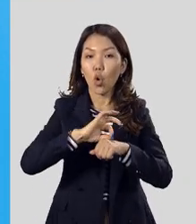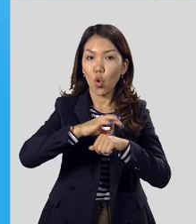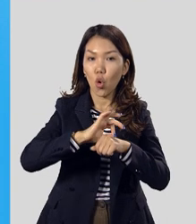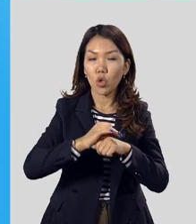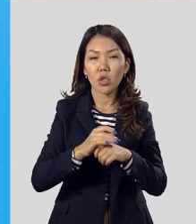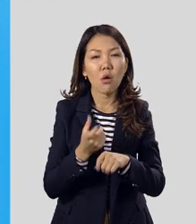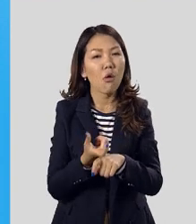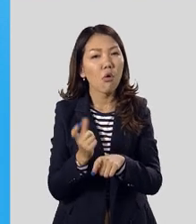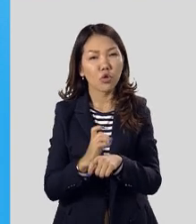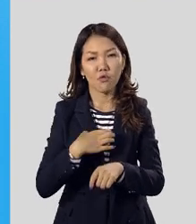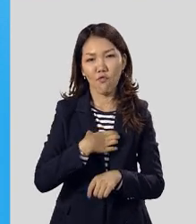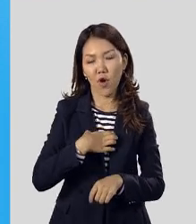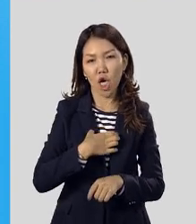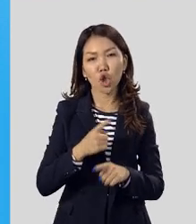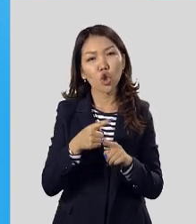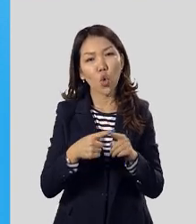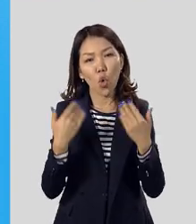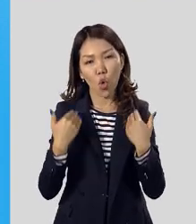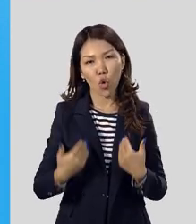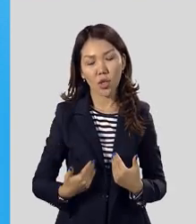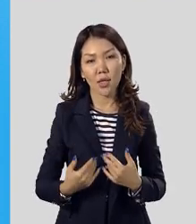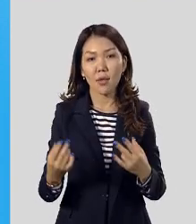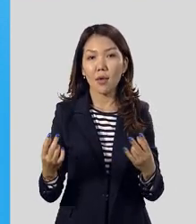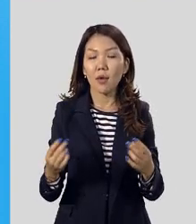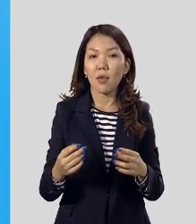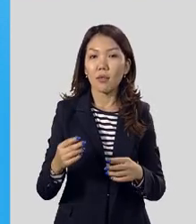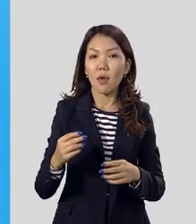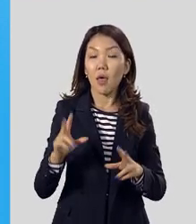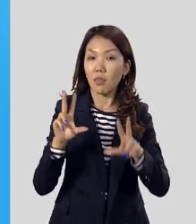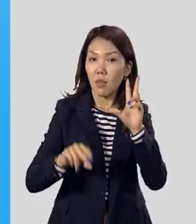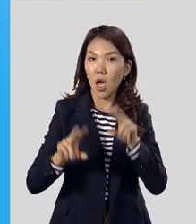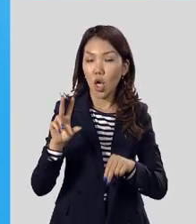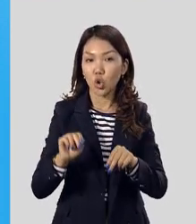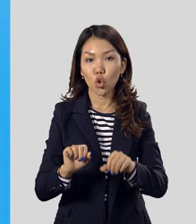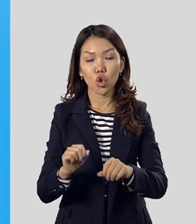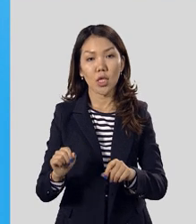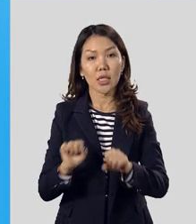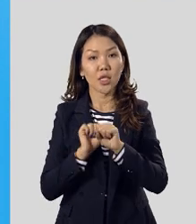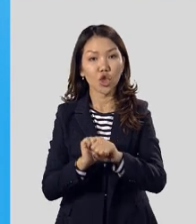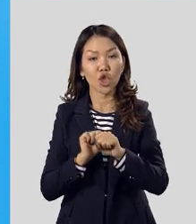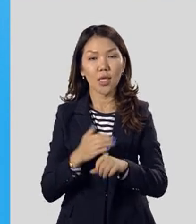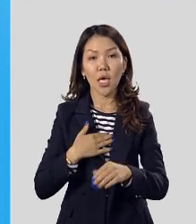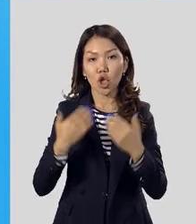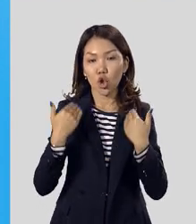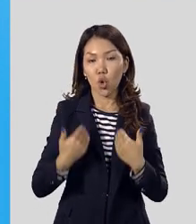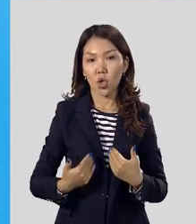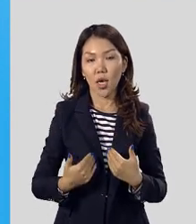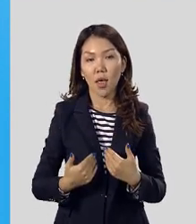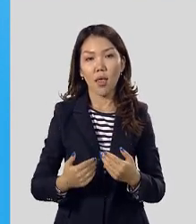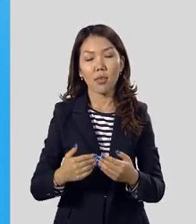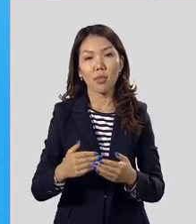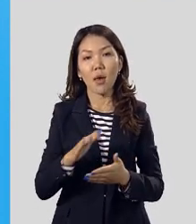– очень важный орган. Она надежно предохраняет наши органы от повреждений.